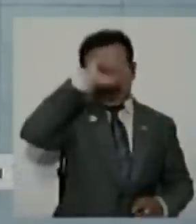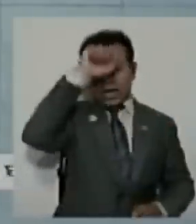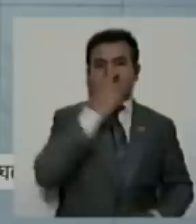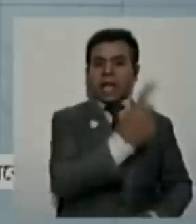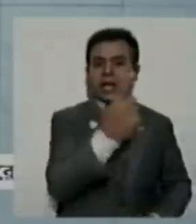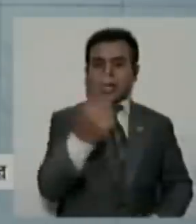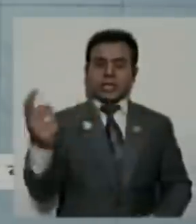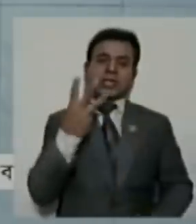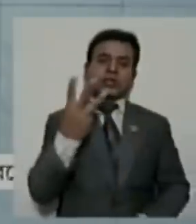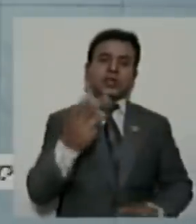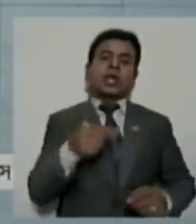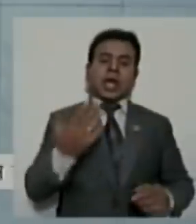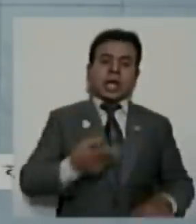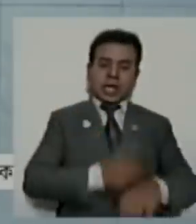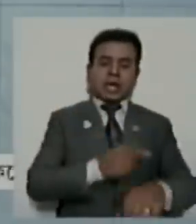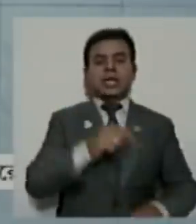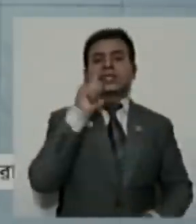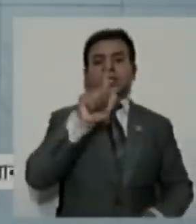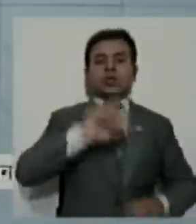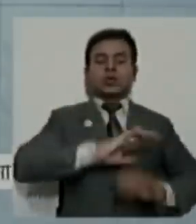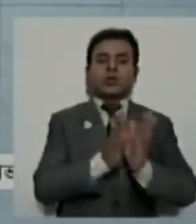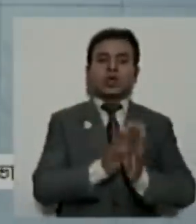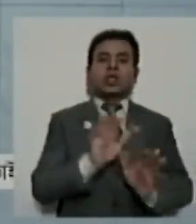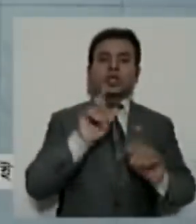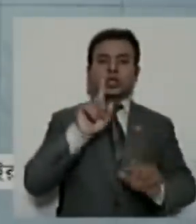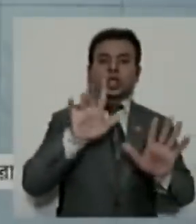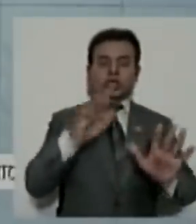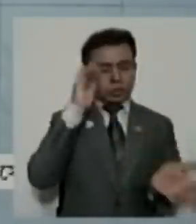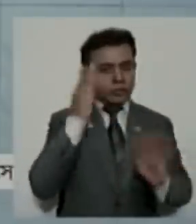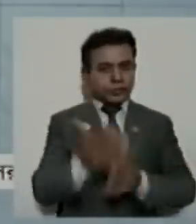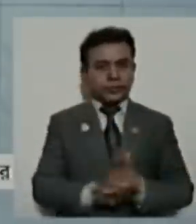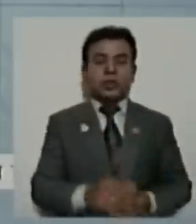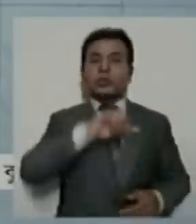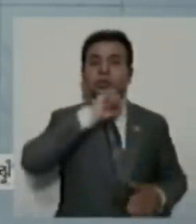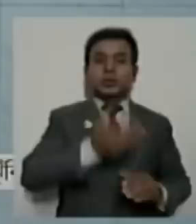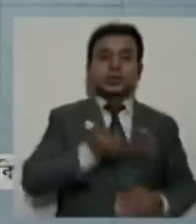41 থেকে 50 3 জন এবং 21 থেকে 30-এর মধ্যে 2 জন মৃত্যুবরণ করেছেন।